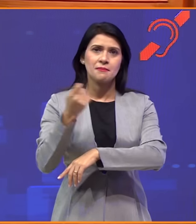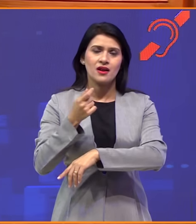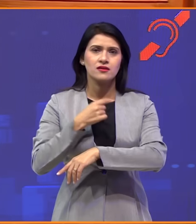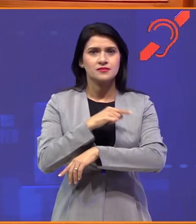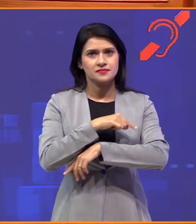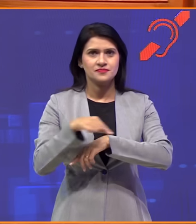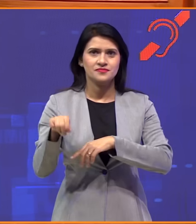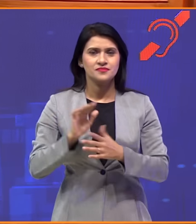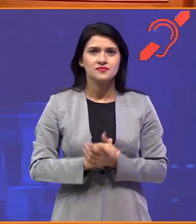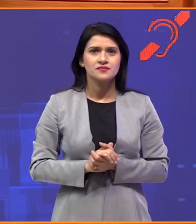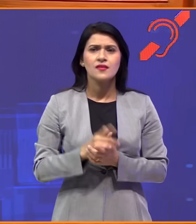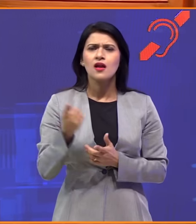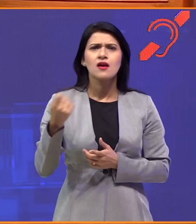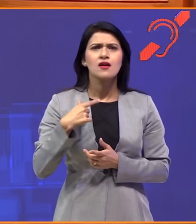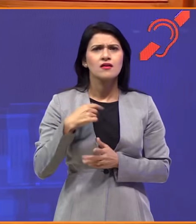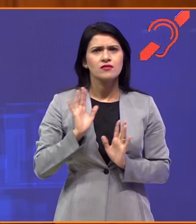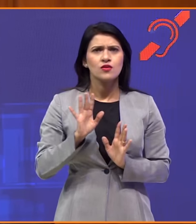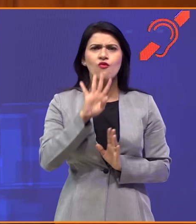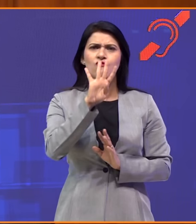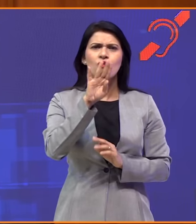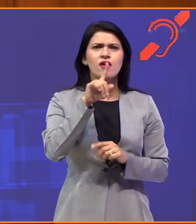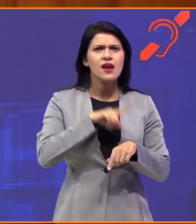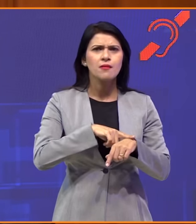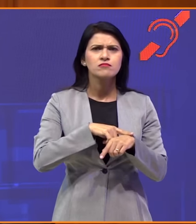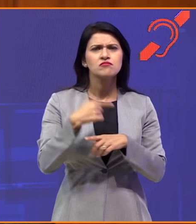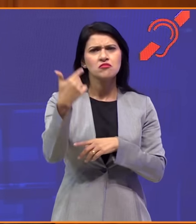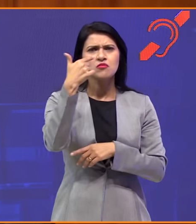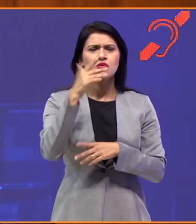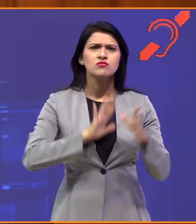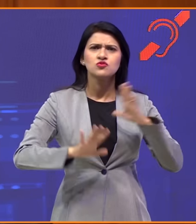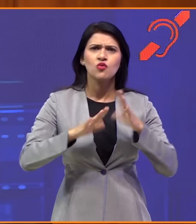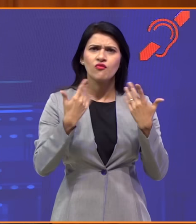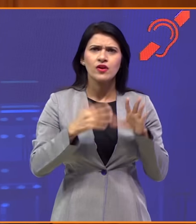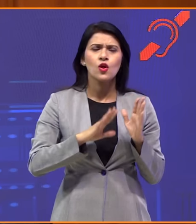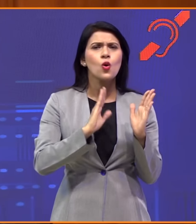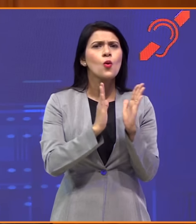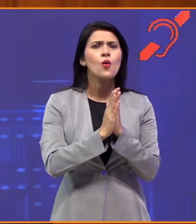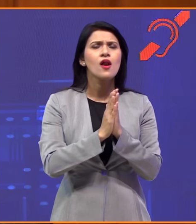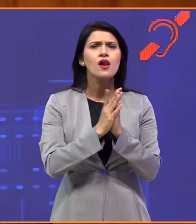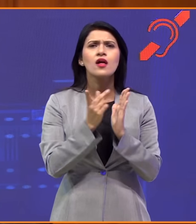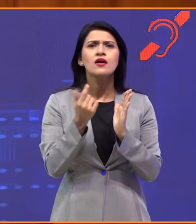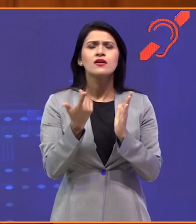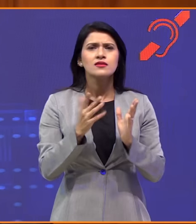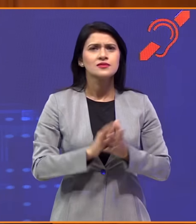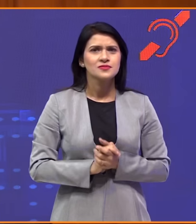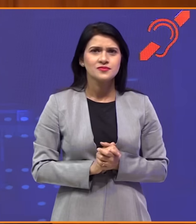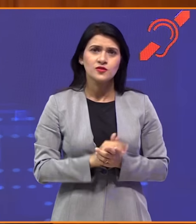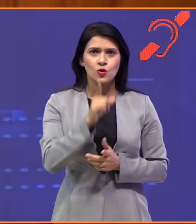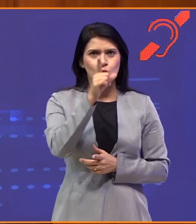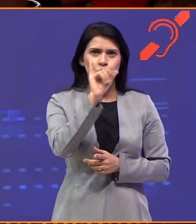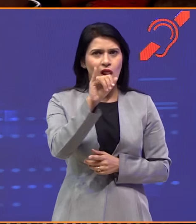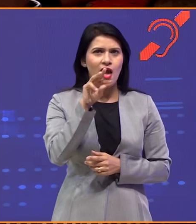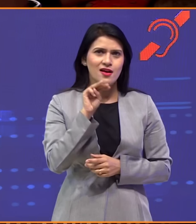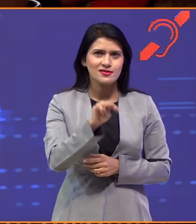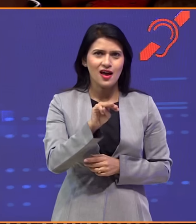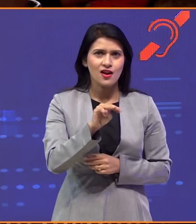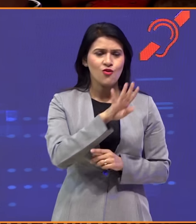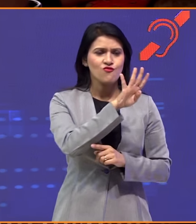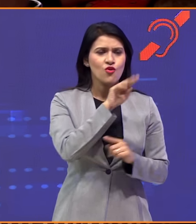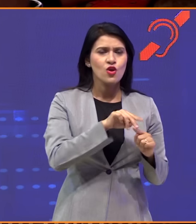मैंने अपना पैसा उनसे नहीं लिया चार एपिसोड शूट हुआ तो कितने पैसे हो गए सर मेरे ₹1 ज और